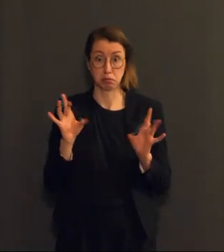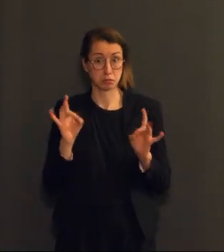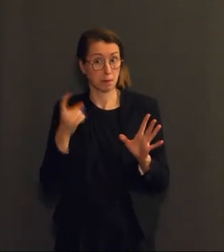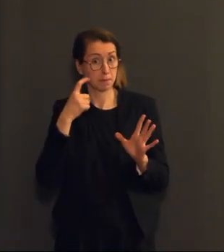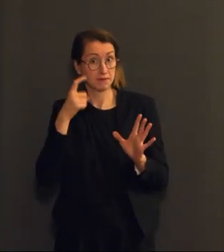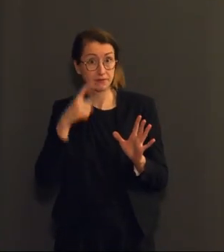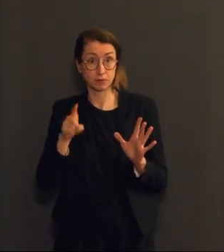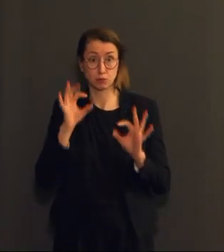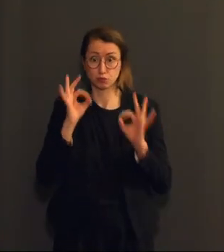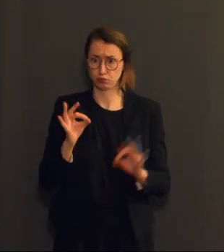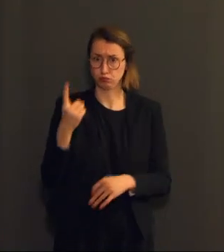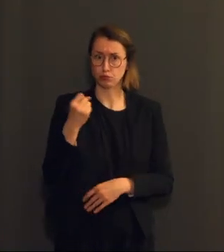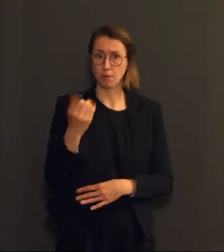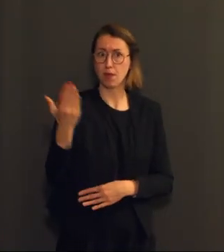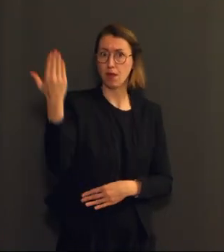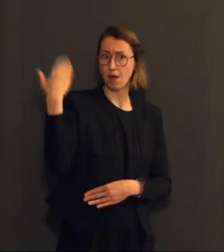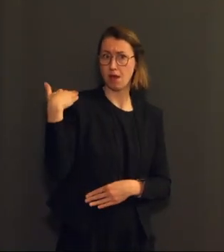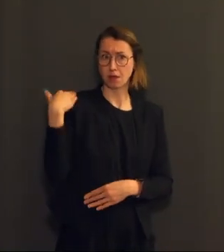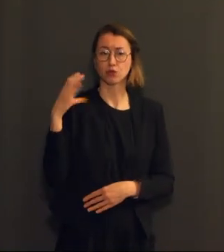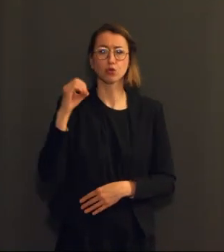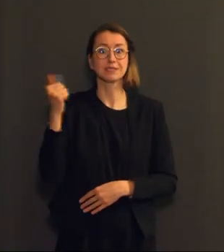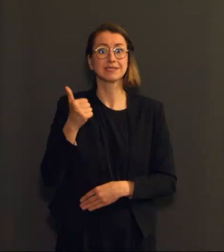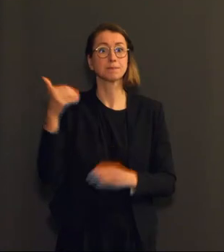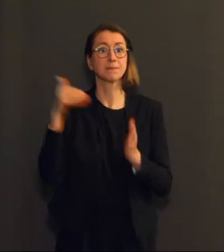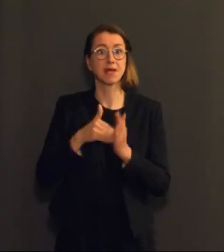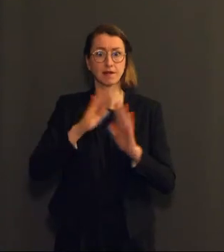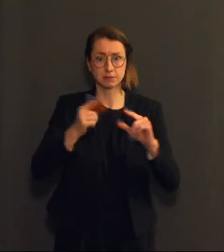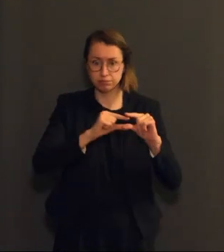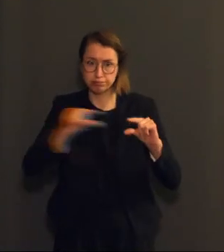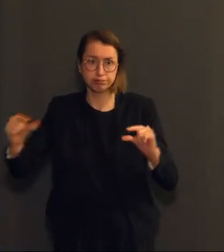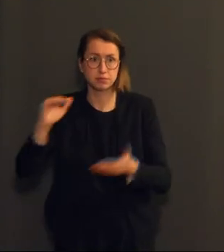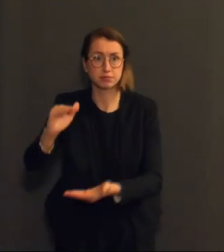reçues la semaine dernière restent provisoirement en quarantaine.